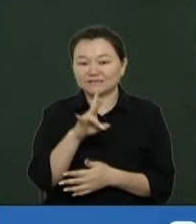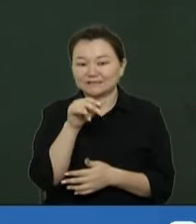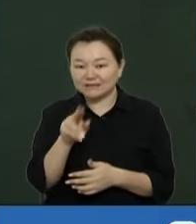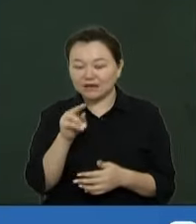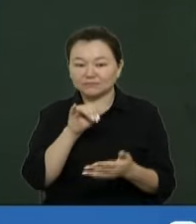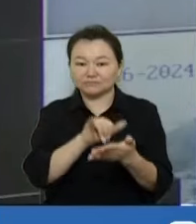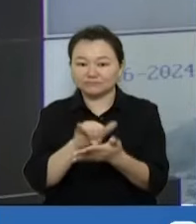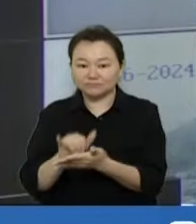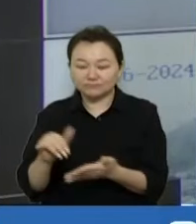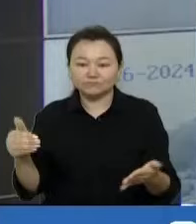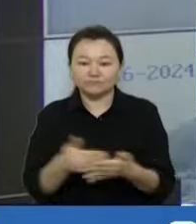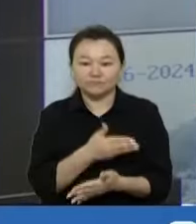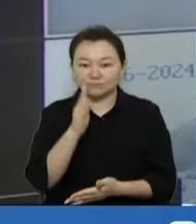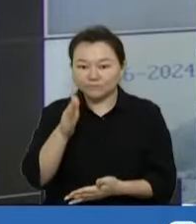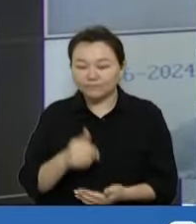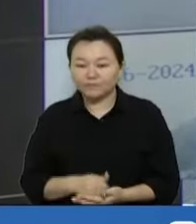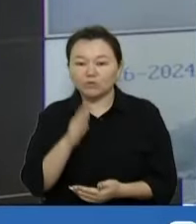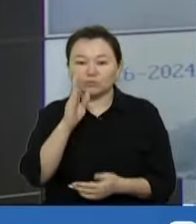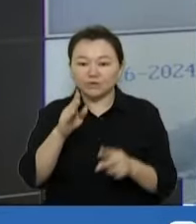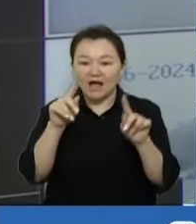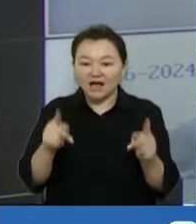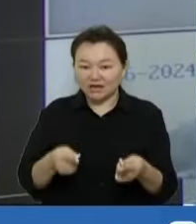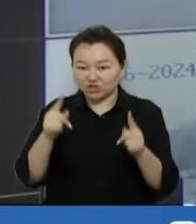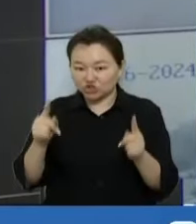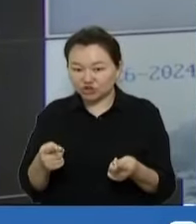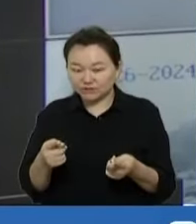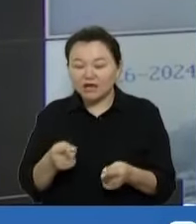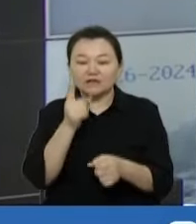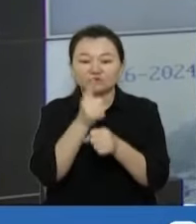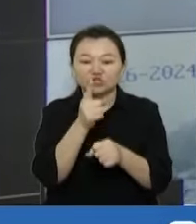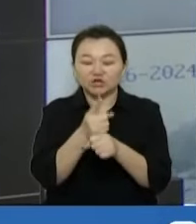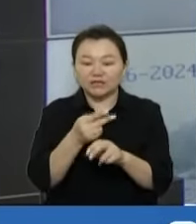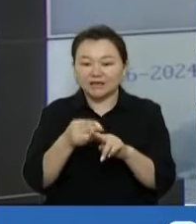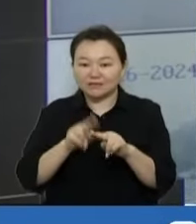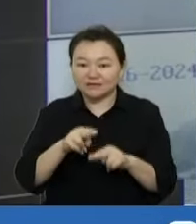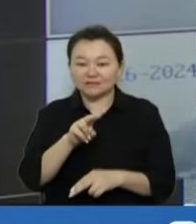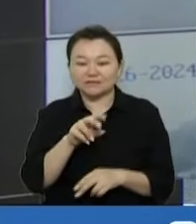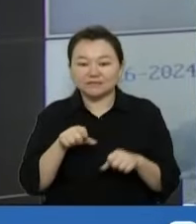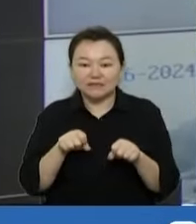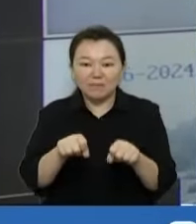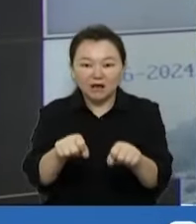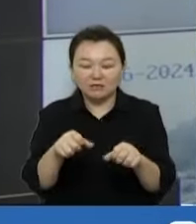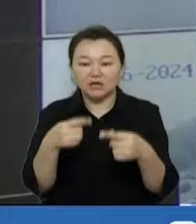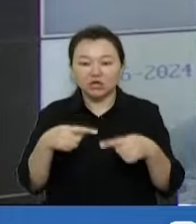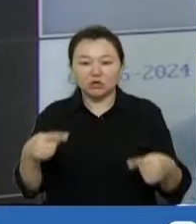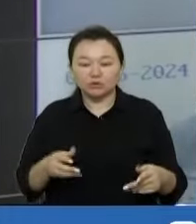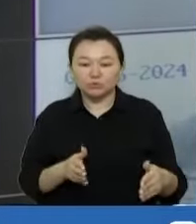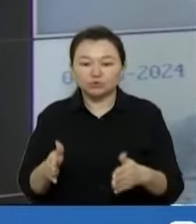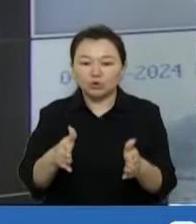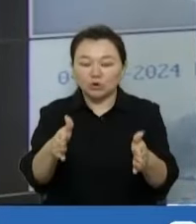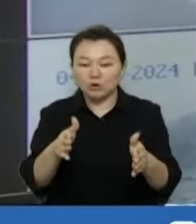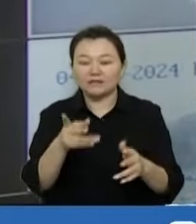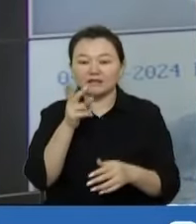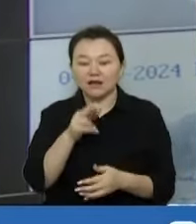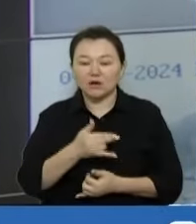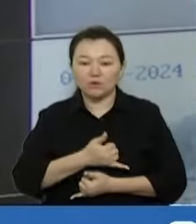дорожного движения будет ограничиваться запрещать движение электросамокатов в определённых участках дороги Для